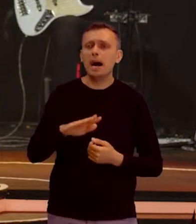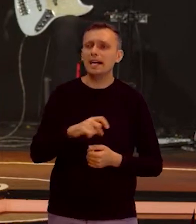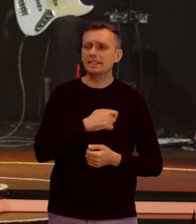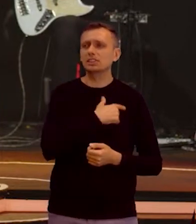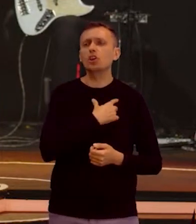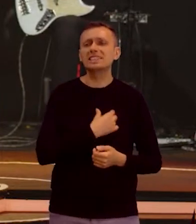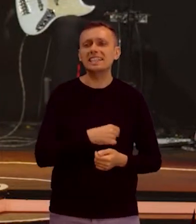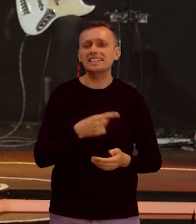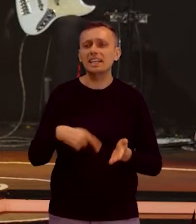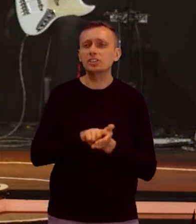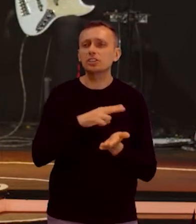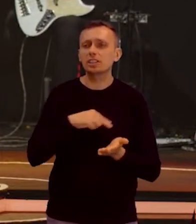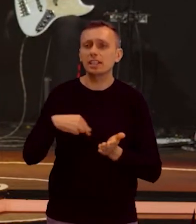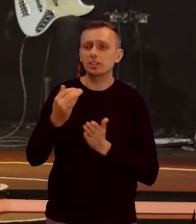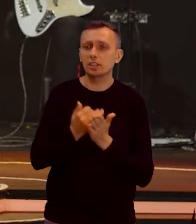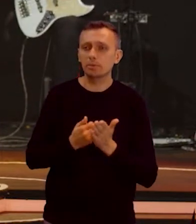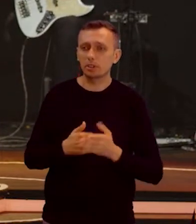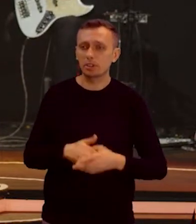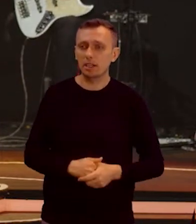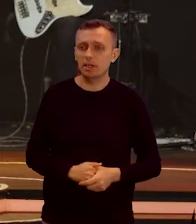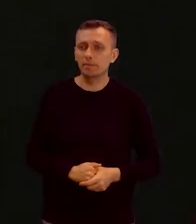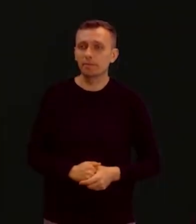głos, no, którą czujemy od początku,